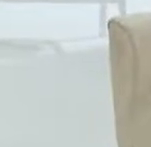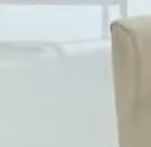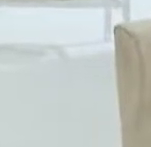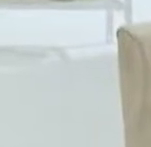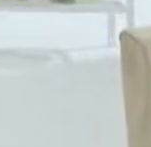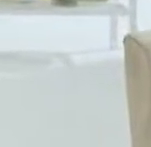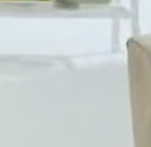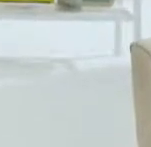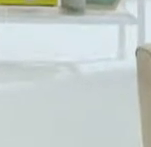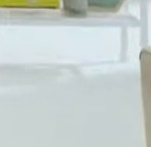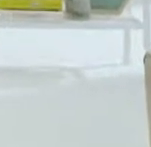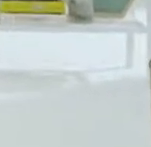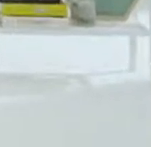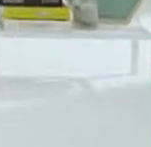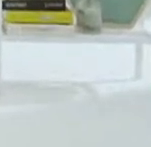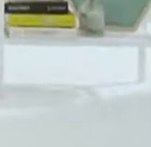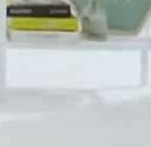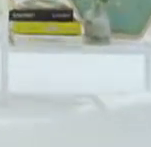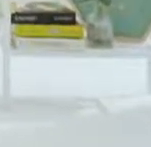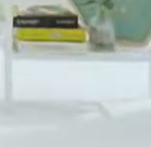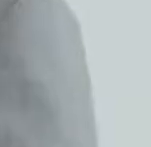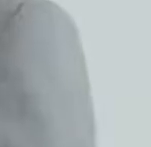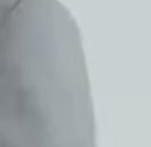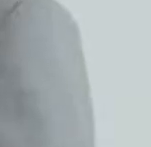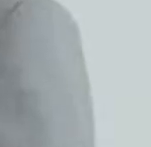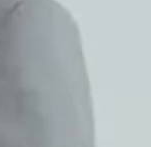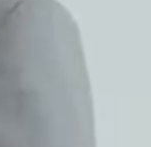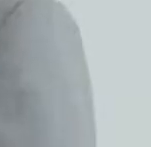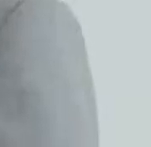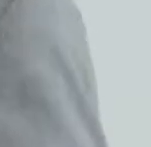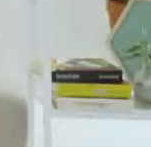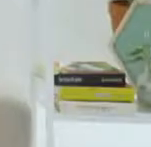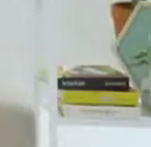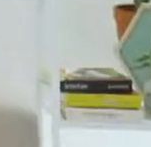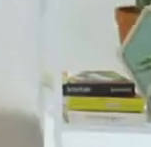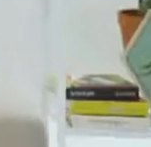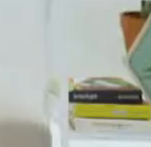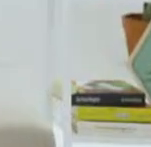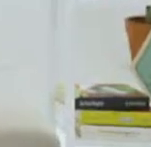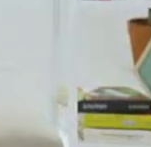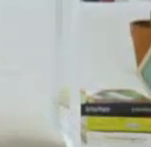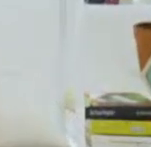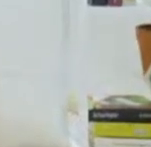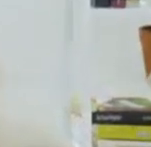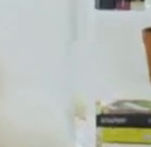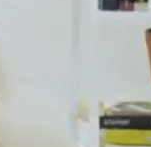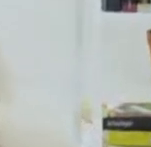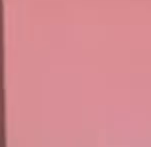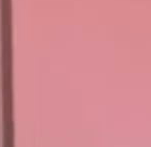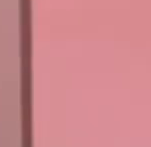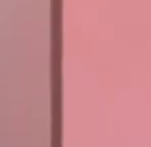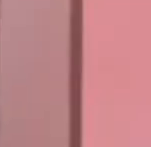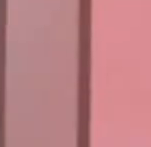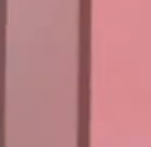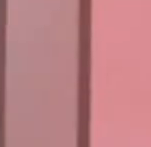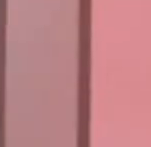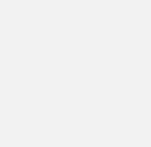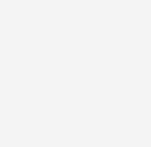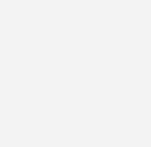jarak, mencuci tangan secara rutin. Ingat, siap divaksinasi saat vaksin siap. Tarik sis,